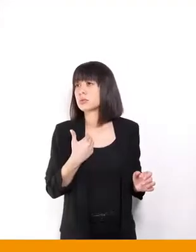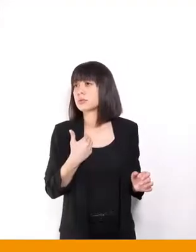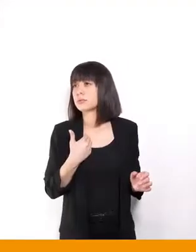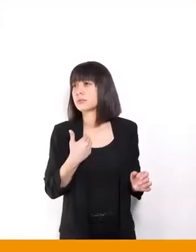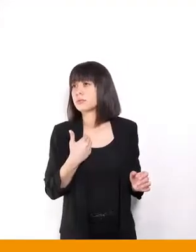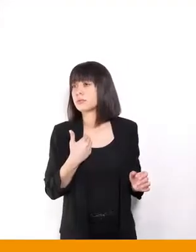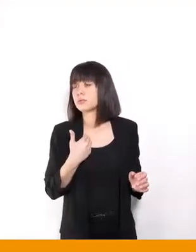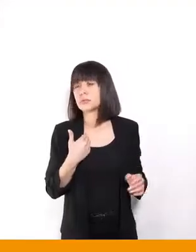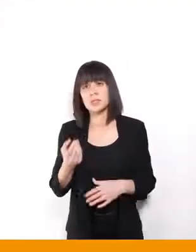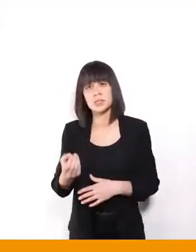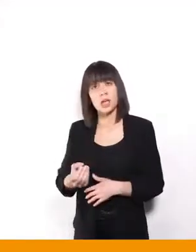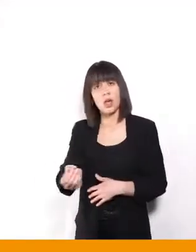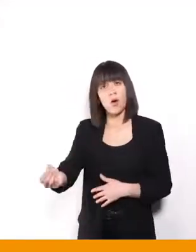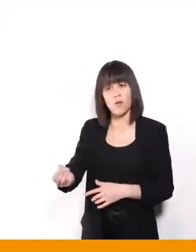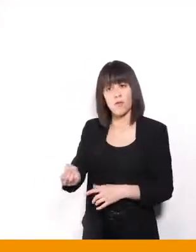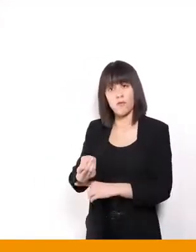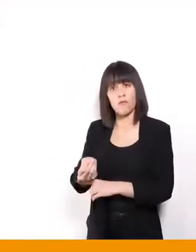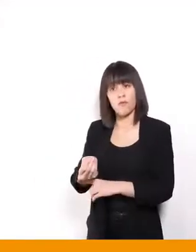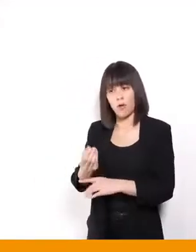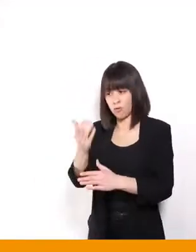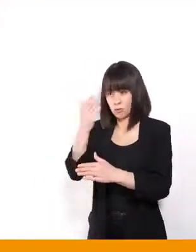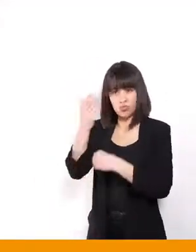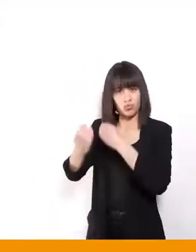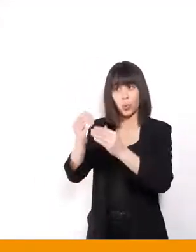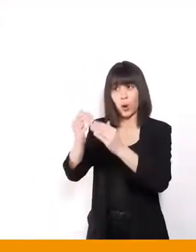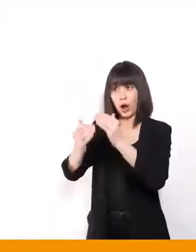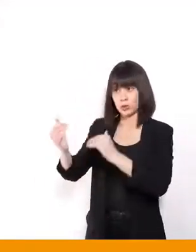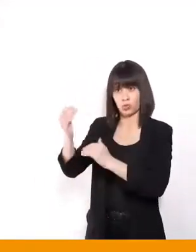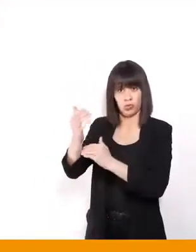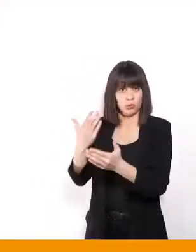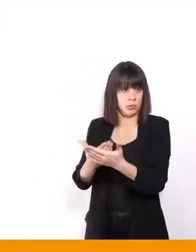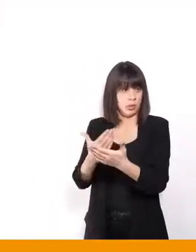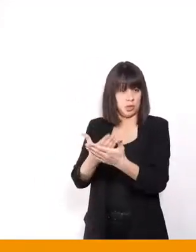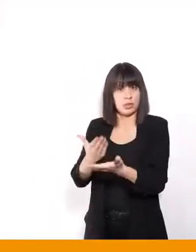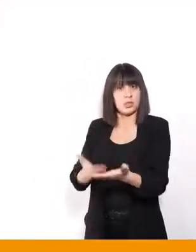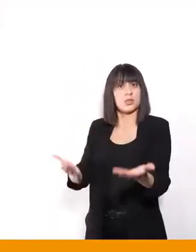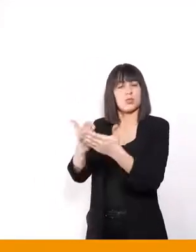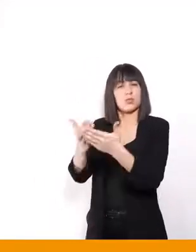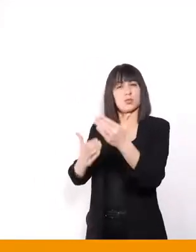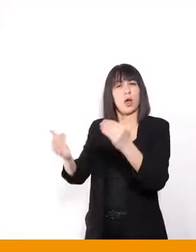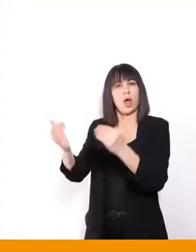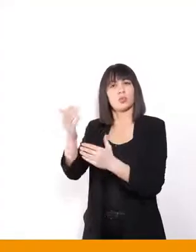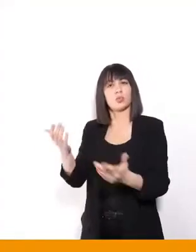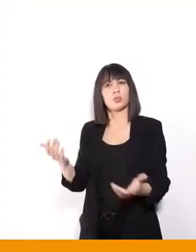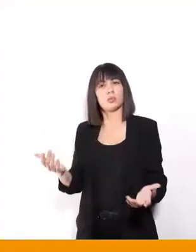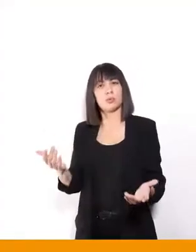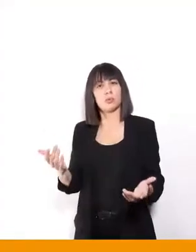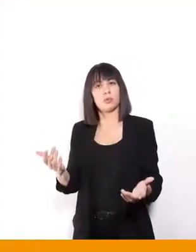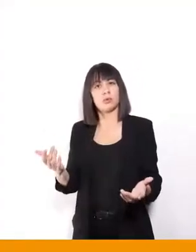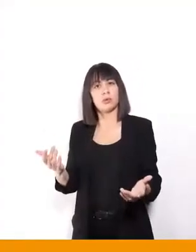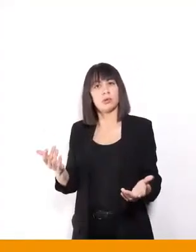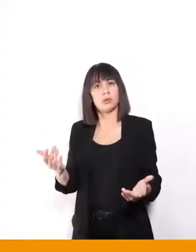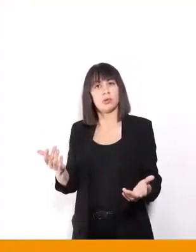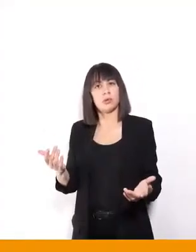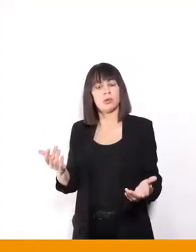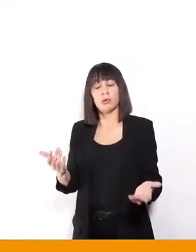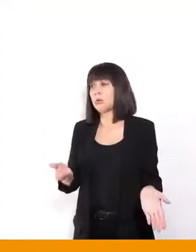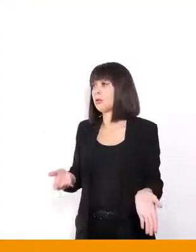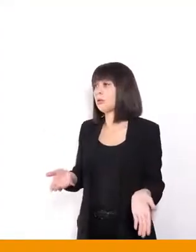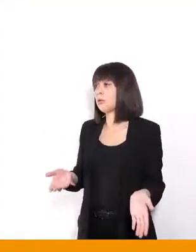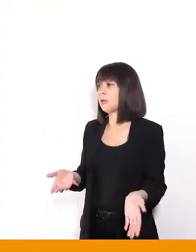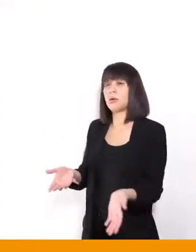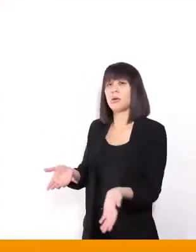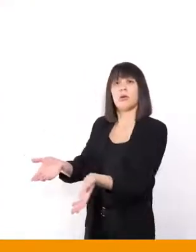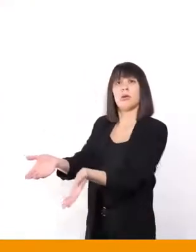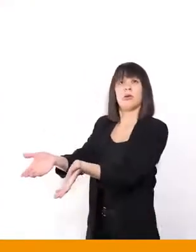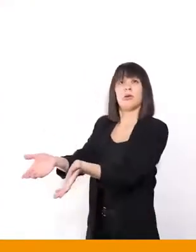des enfants ou des adultes, là en l'occurrence, soient envoyés à des dizaines,